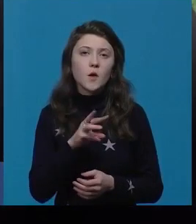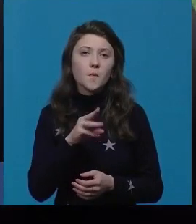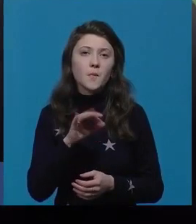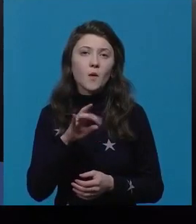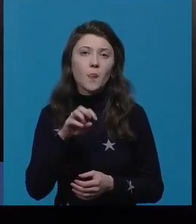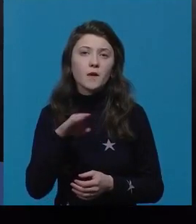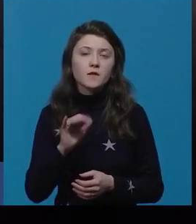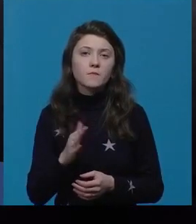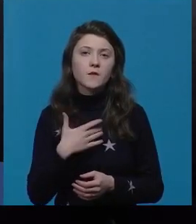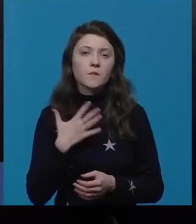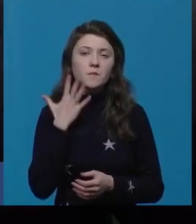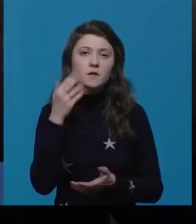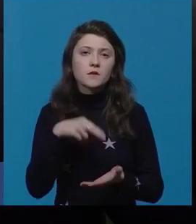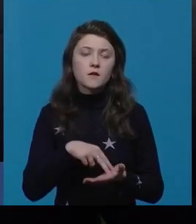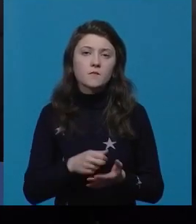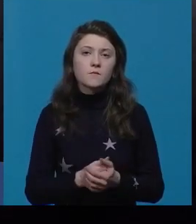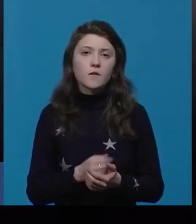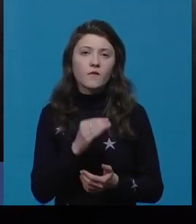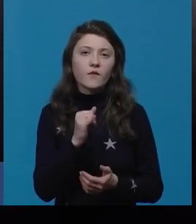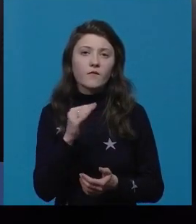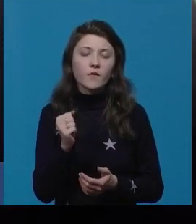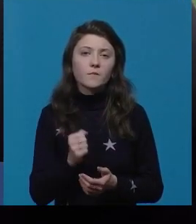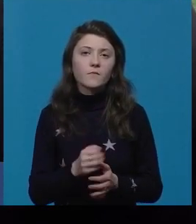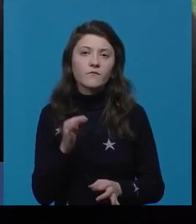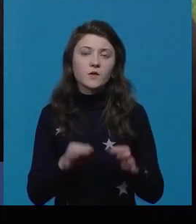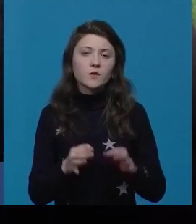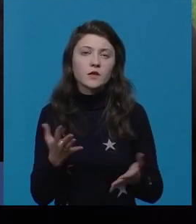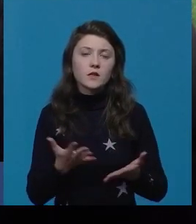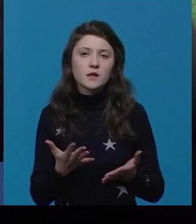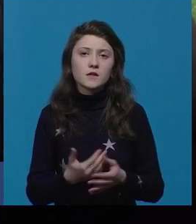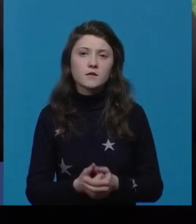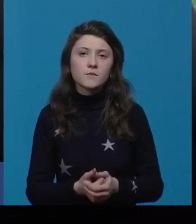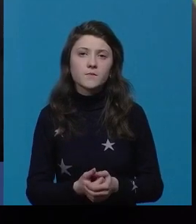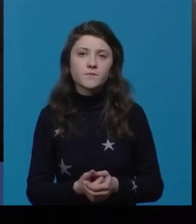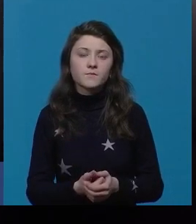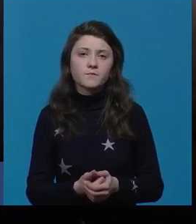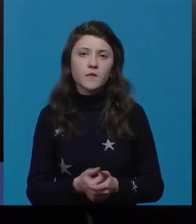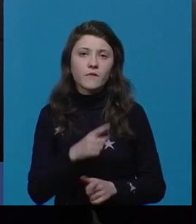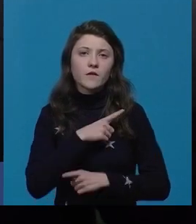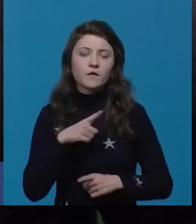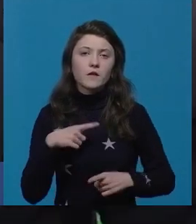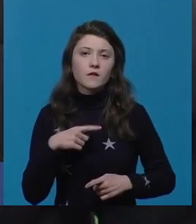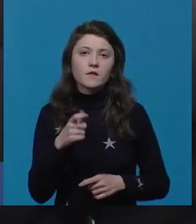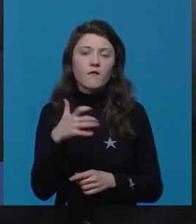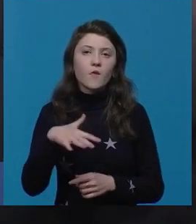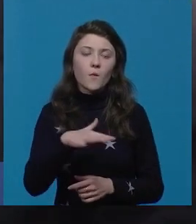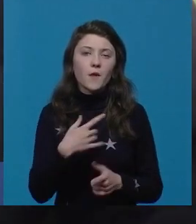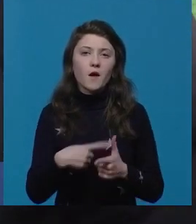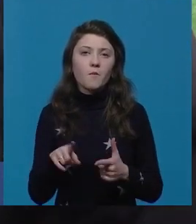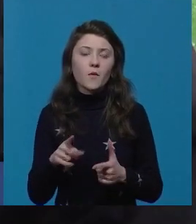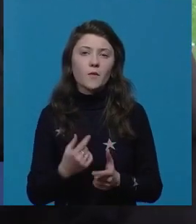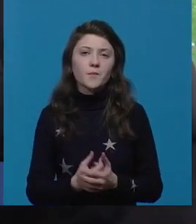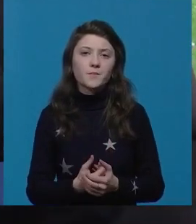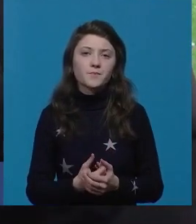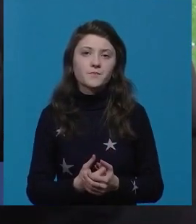стати асистентом арбітра FIFA, відсудити якийсь фінал Європи або